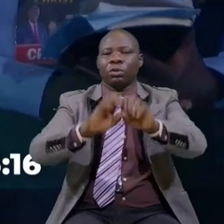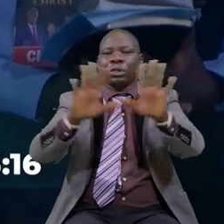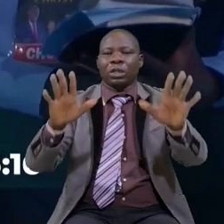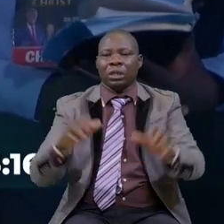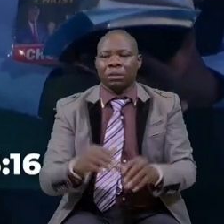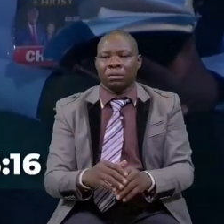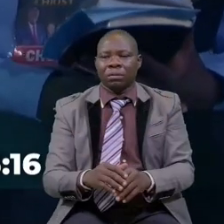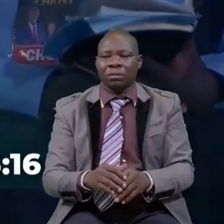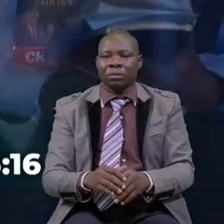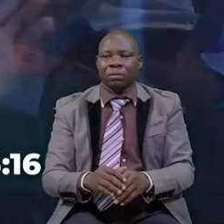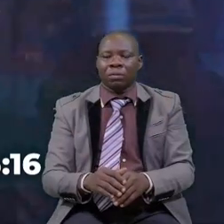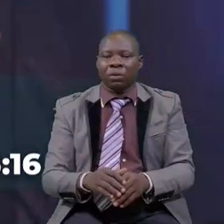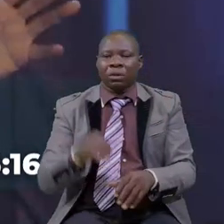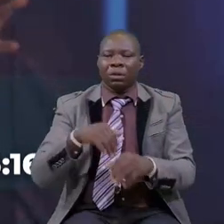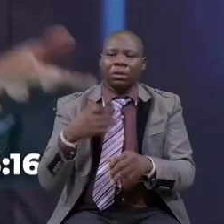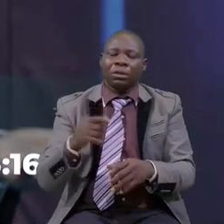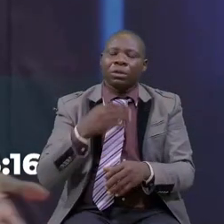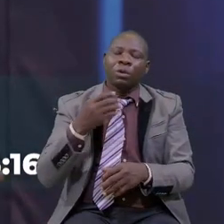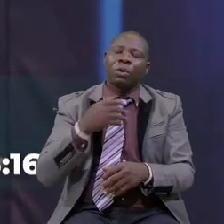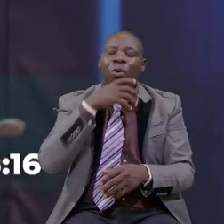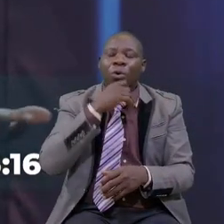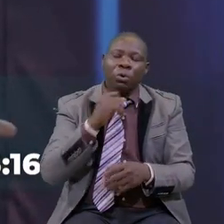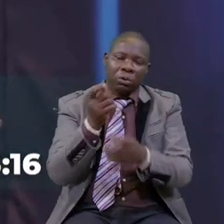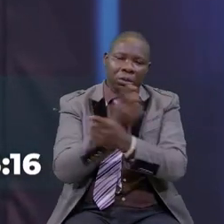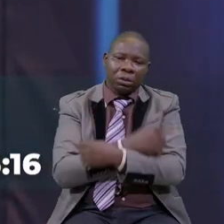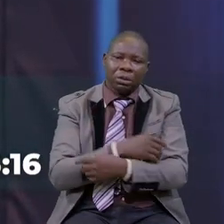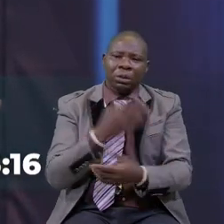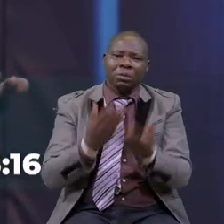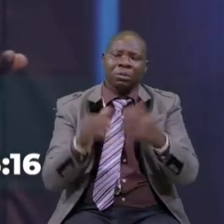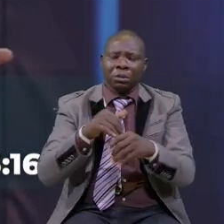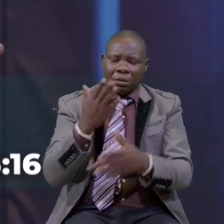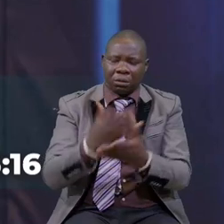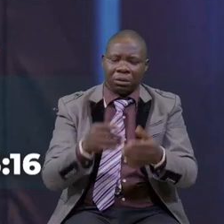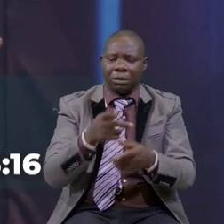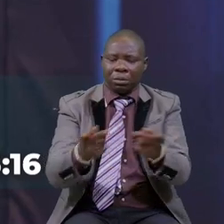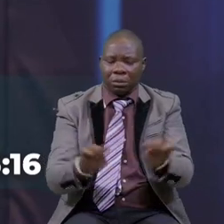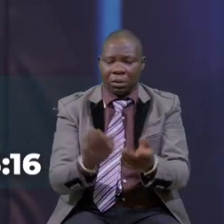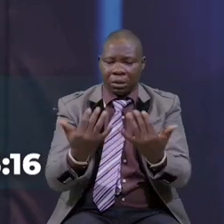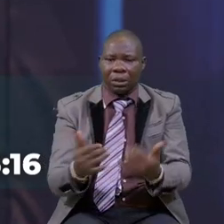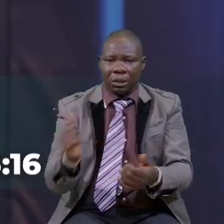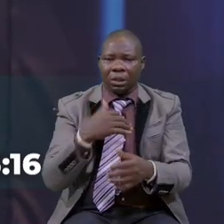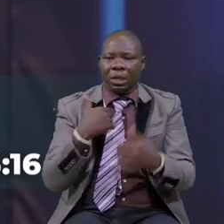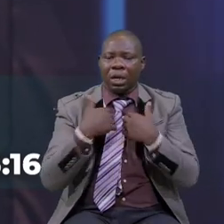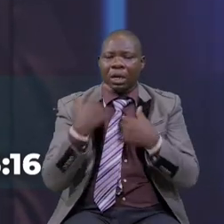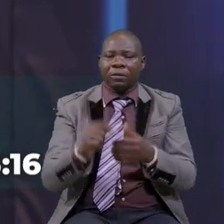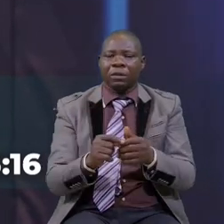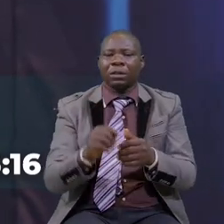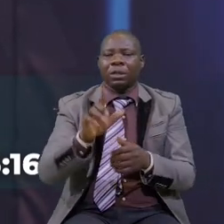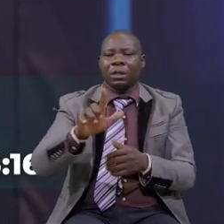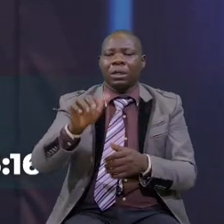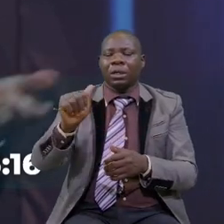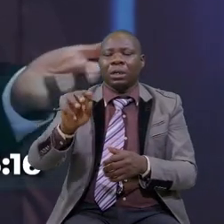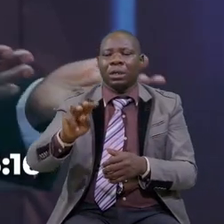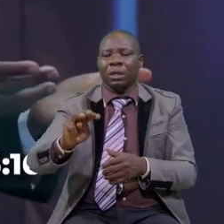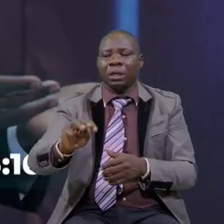Vous savez, dans les temps anciens, peut-être dans certains endroits maintenant, ils avaient de lampes et ils mettaient de la.